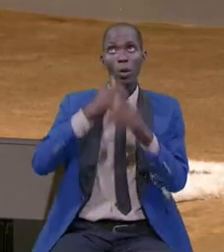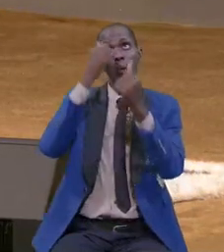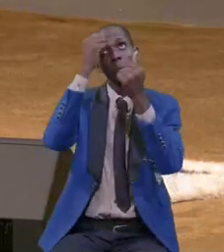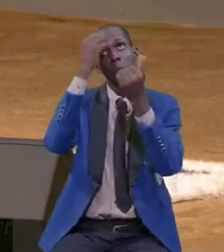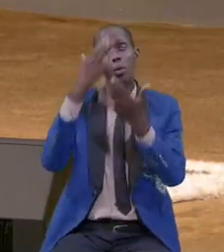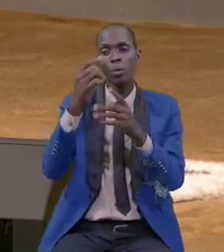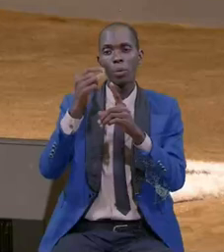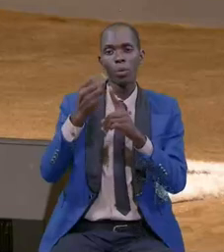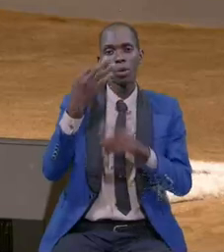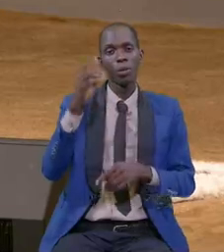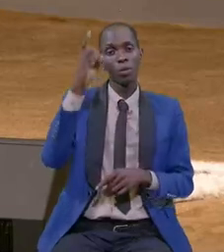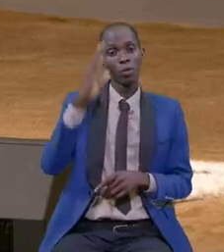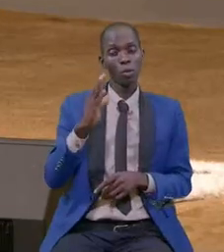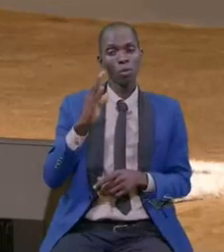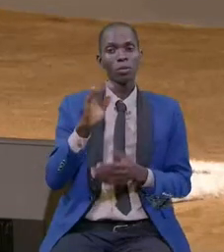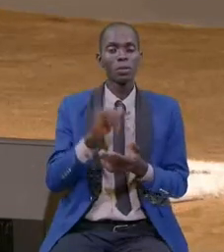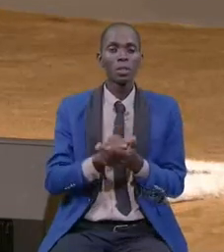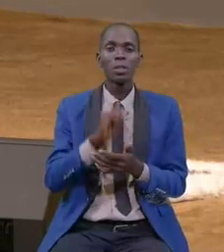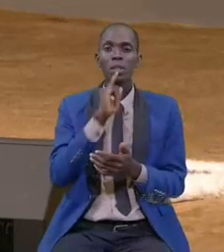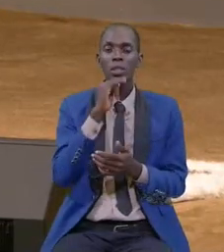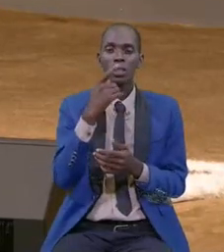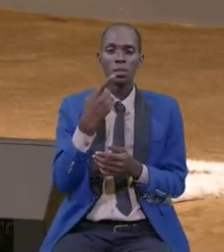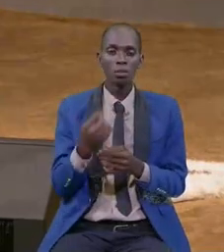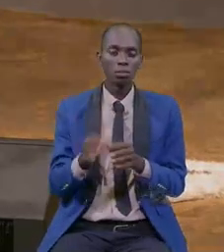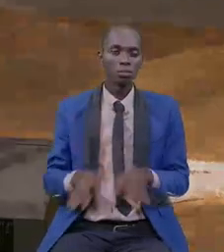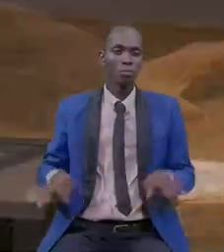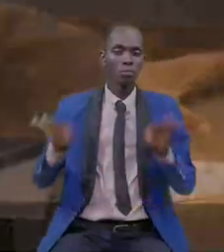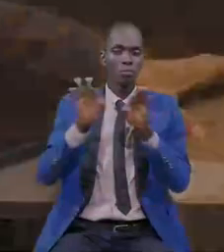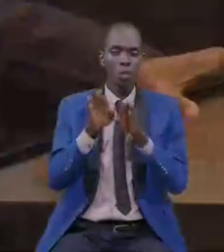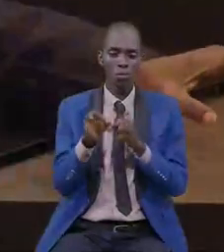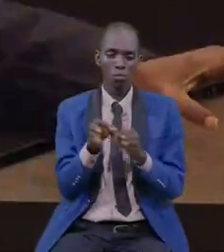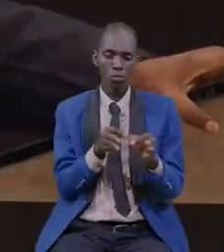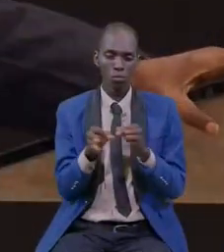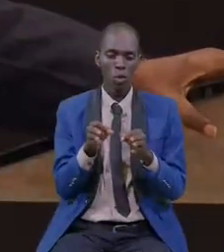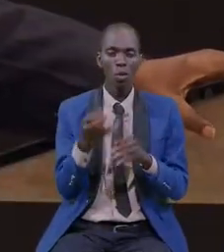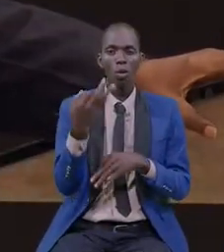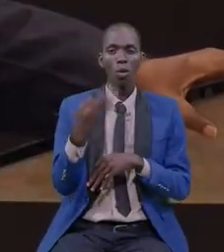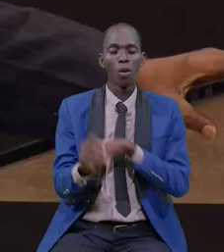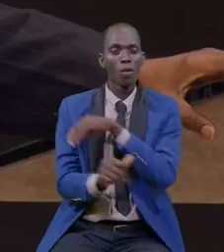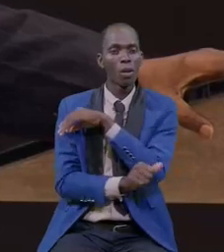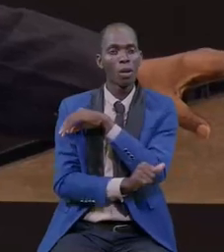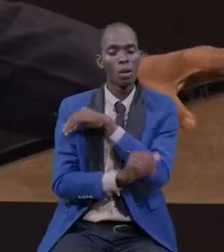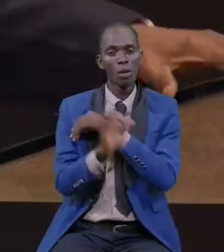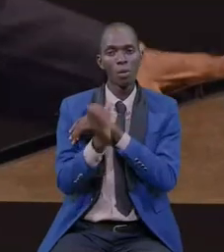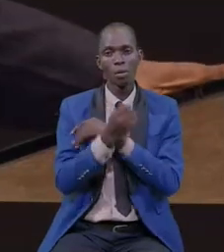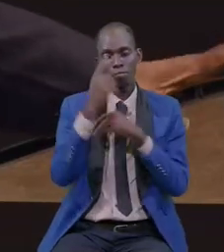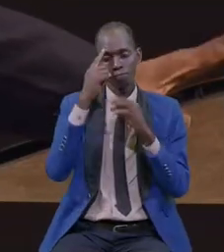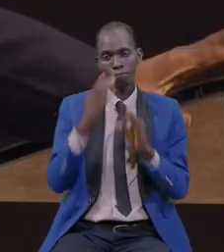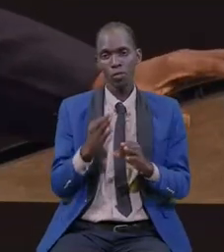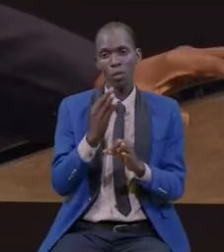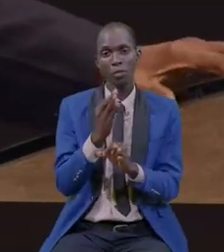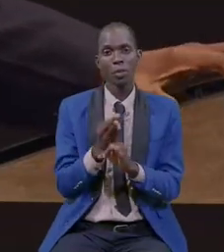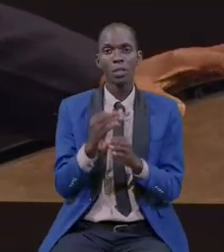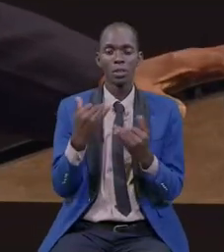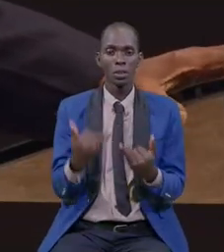et d'obéir à la Parole de Dieu la démonstration essentielle de la foi décisive d'Abraham nous